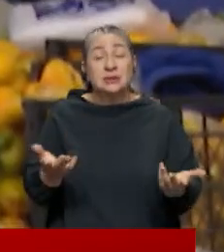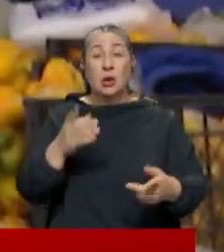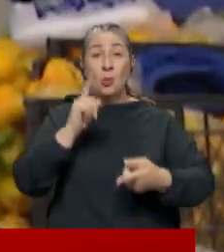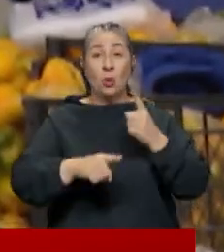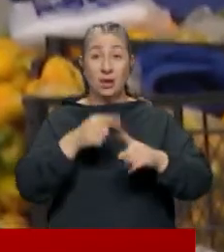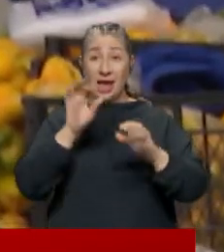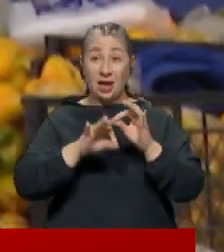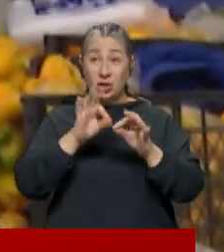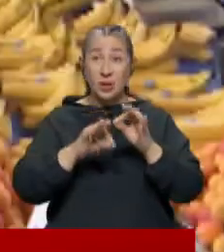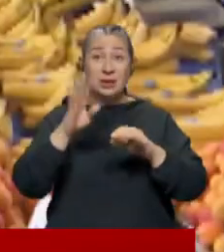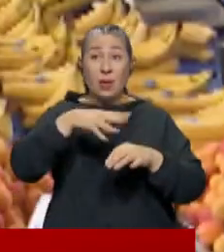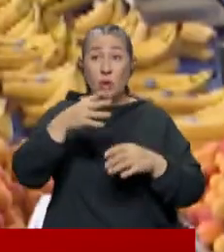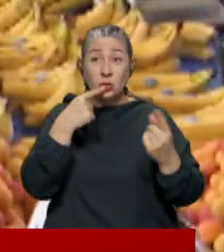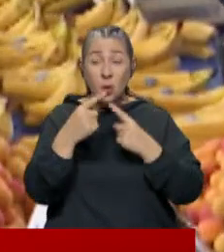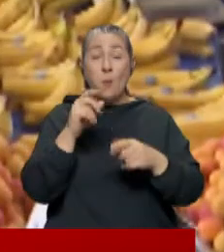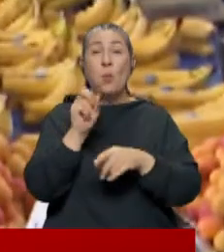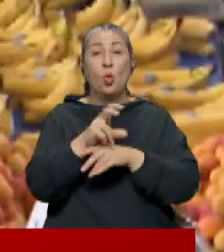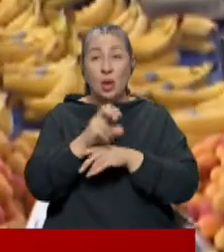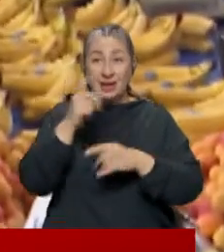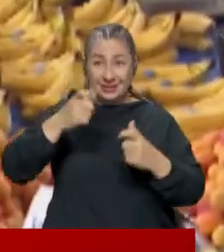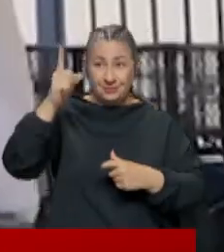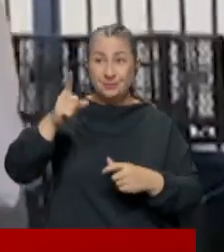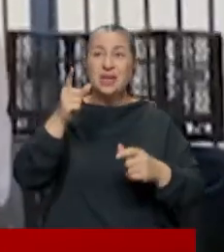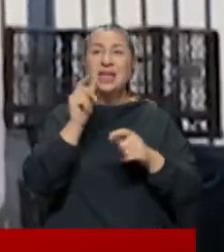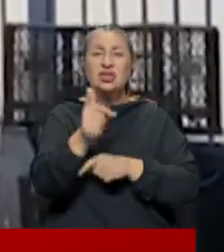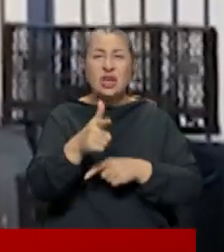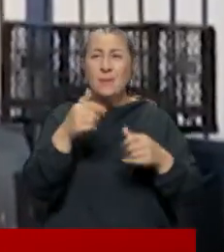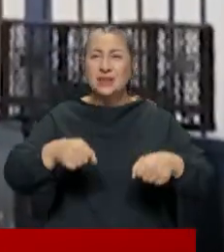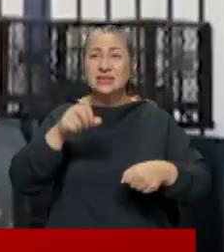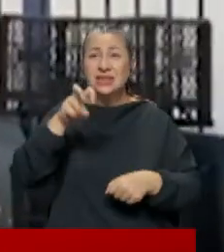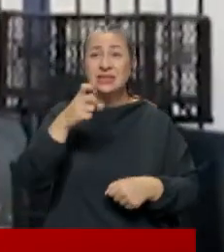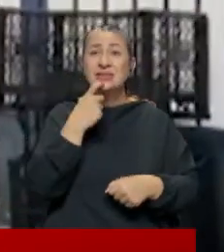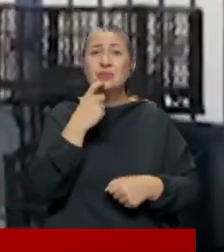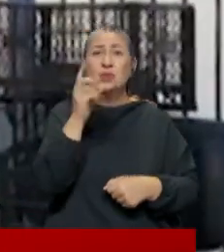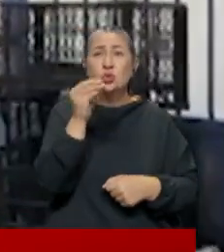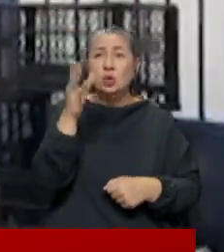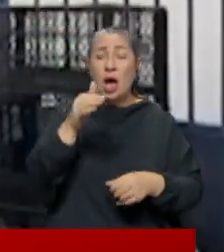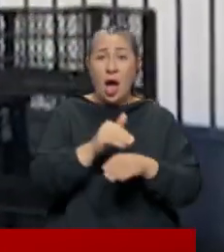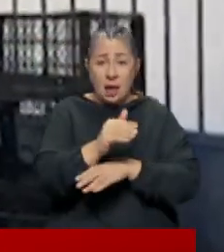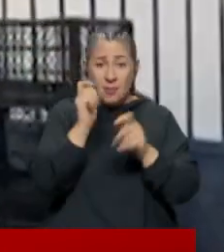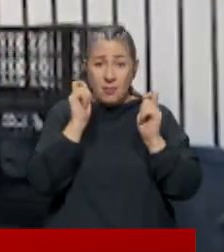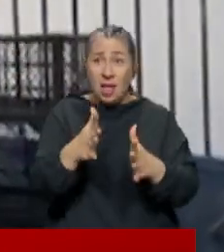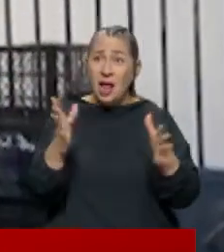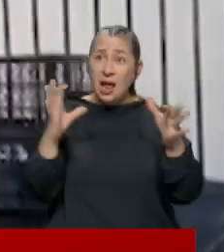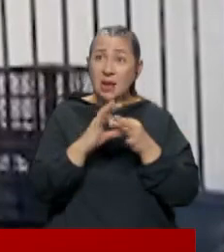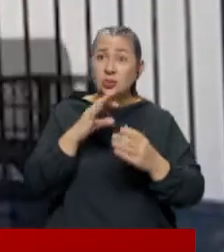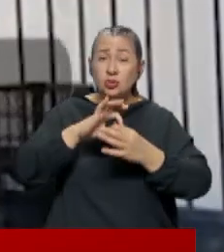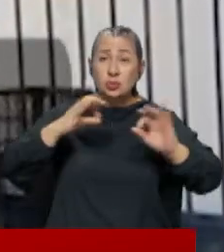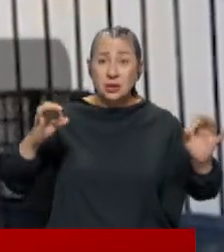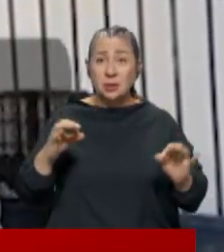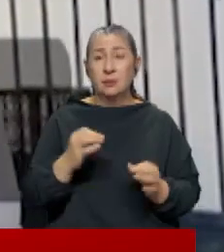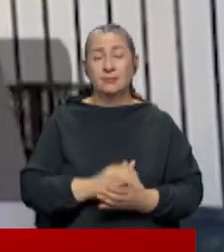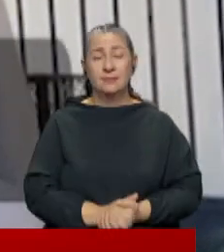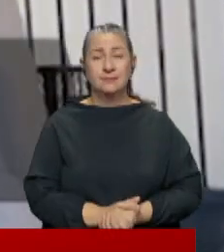Siyaset ekonomik tabloyu tartışırken Muğla Milas'ta bir ilçe pazarında 8 yaşındaki bir çocuğun hayat pahalılığına ilişkin sözleri. Bir